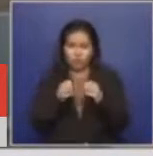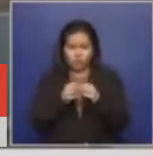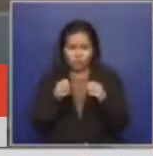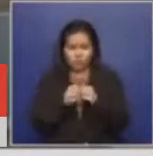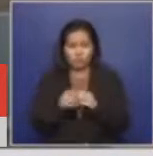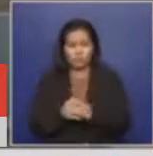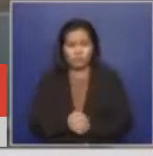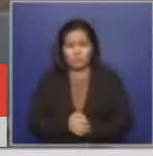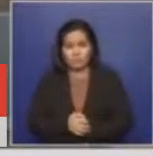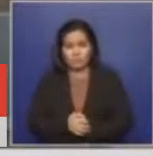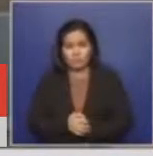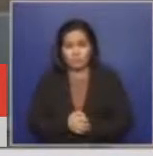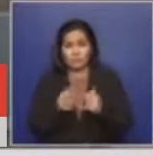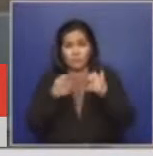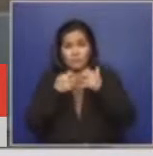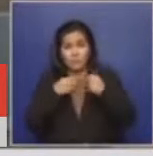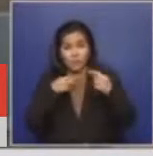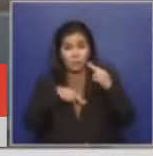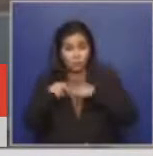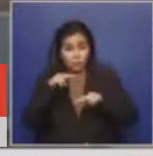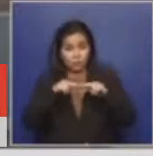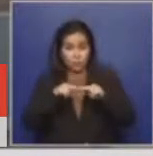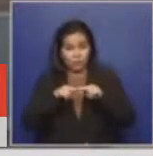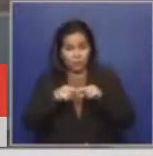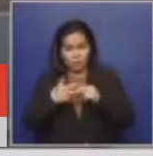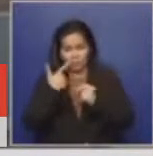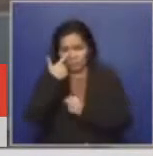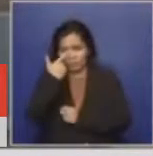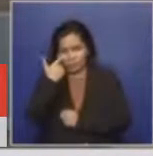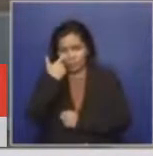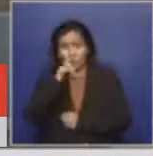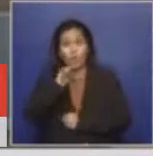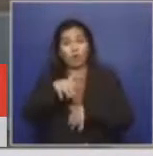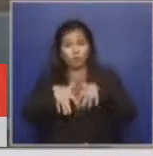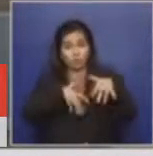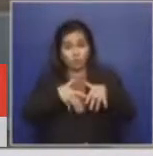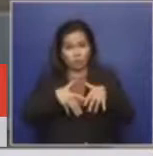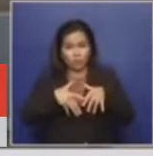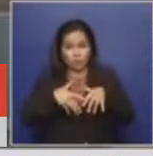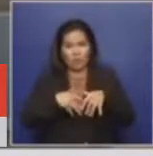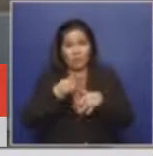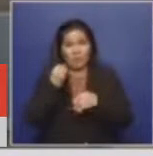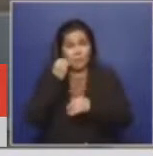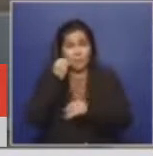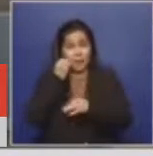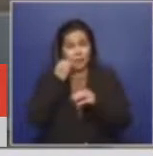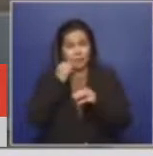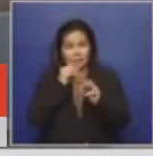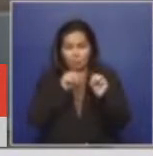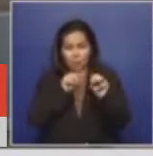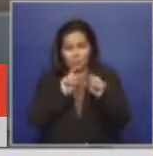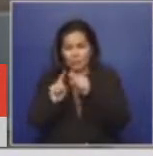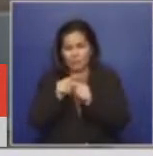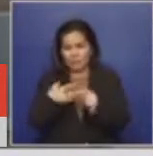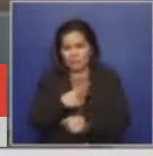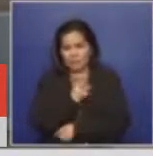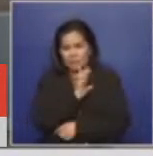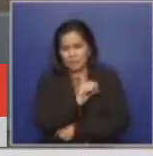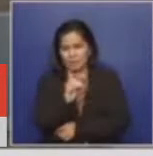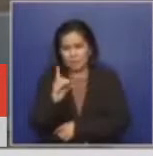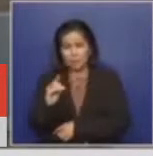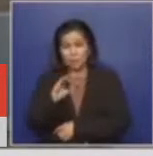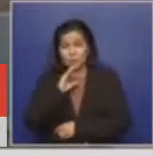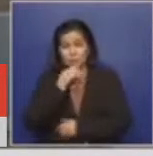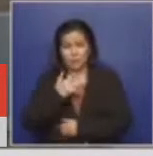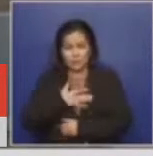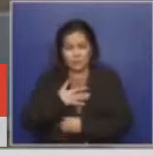คือเครื่องตรวจวัดอุณหภูมิหมู่บ้านและ1เครื่องนะครับเราเรียนว่าถ้าผมเป็นนายกนะครับ